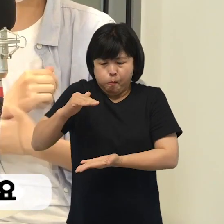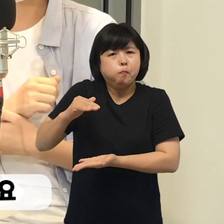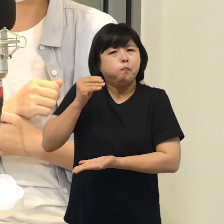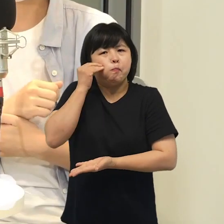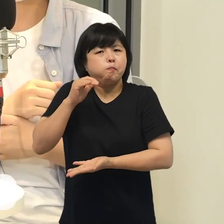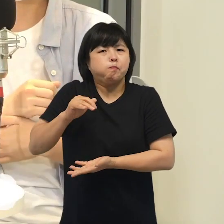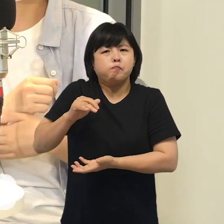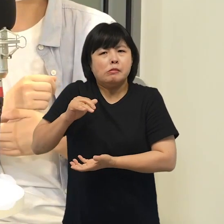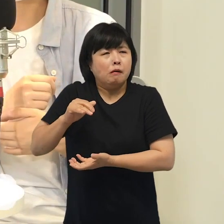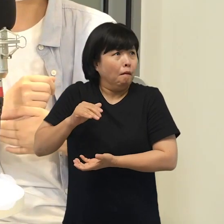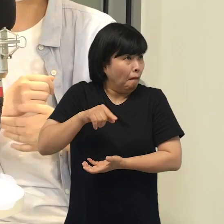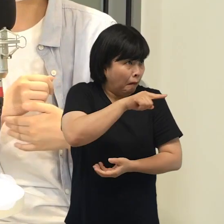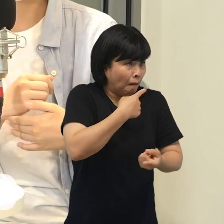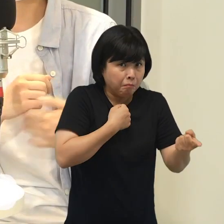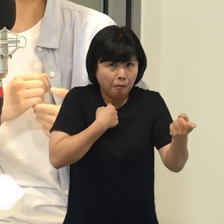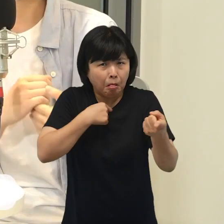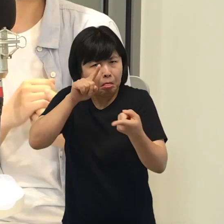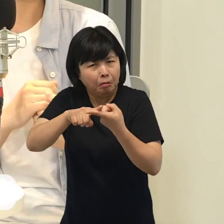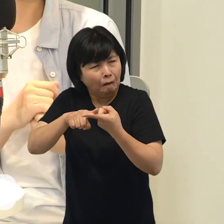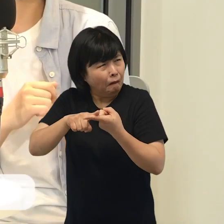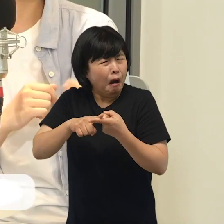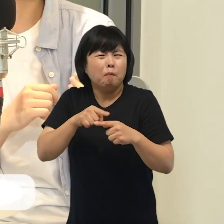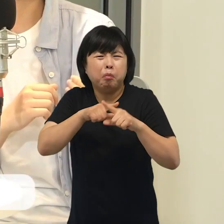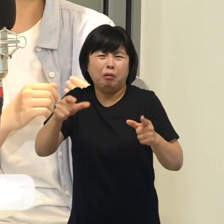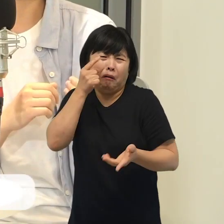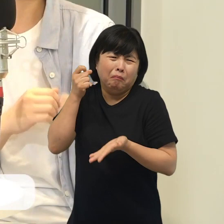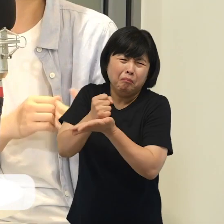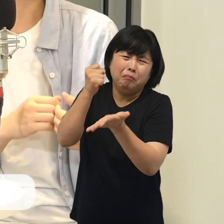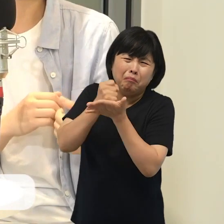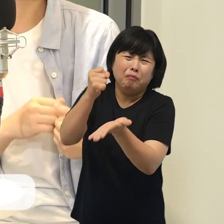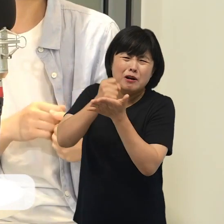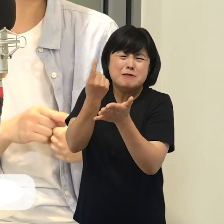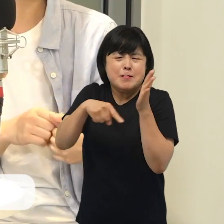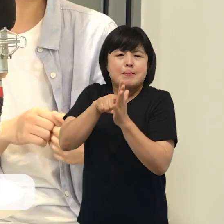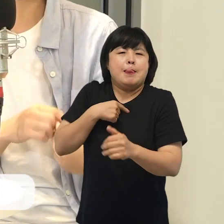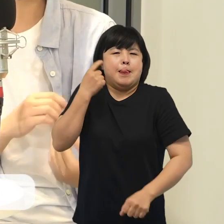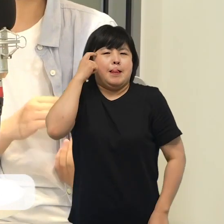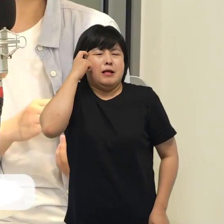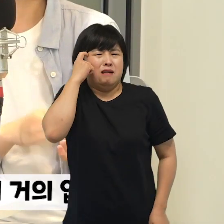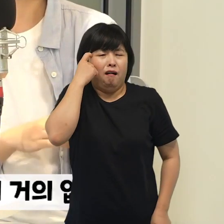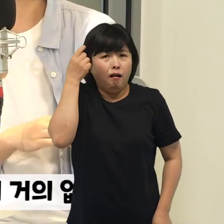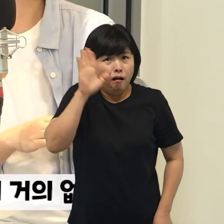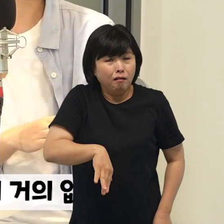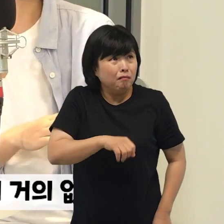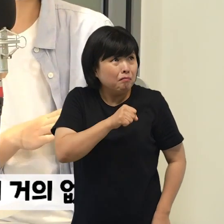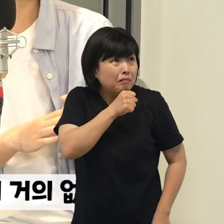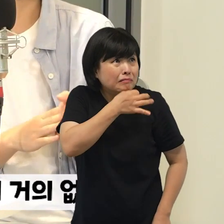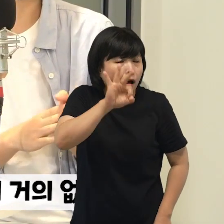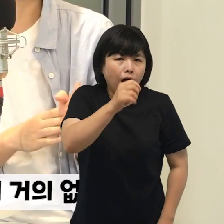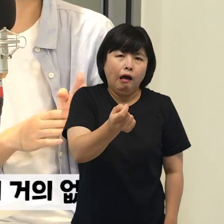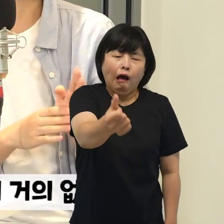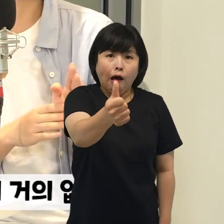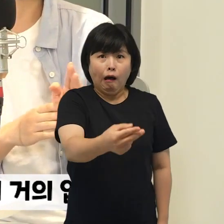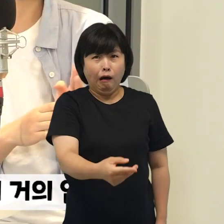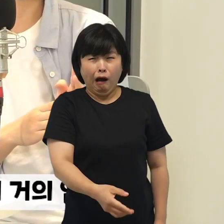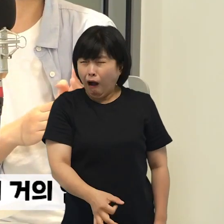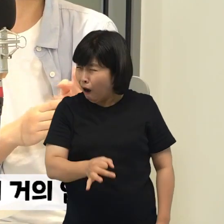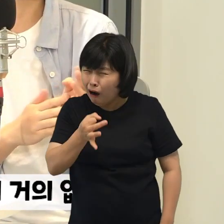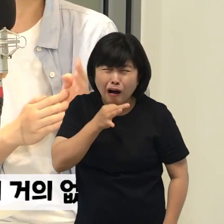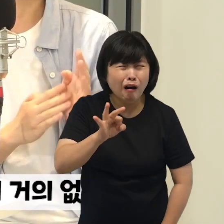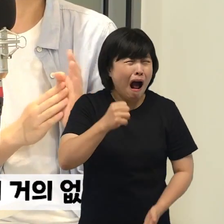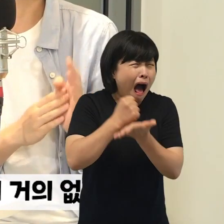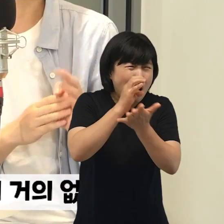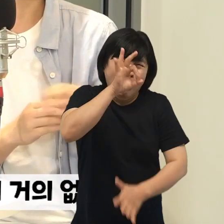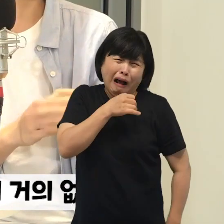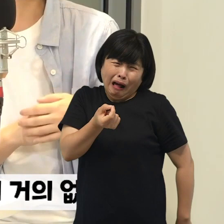됐어요. 이거를 이제 다들 하는 대로 평범하게 적금을 들려고 했는데 요즘 제로금리 시대 아닙니까? 적금은